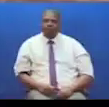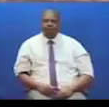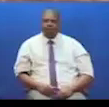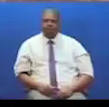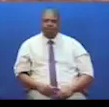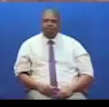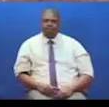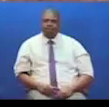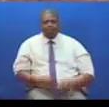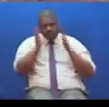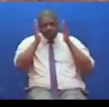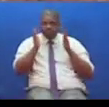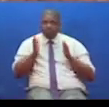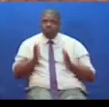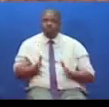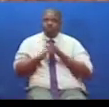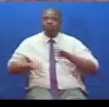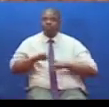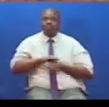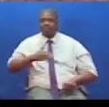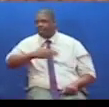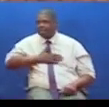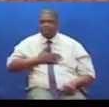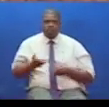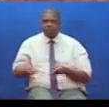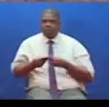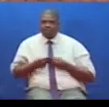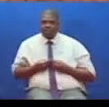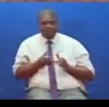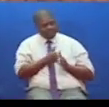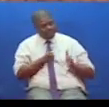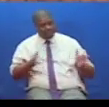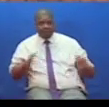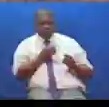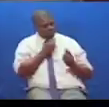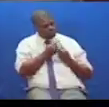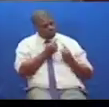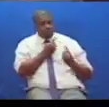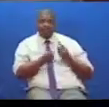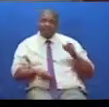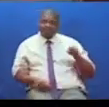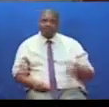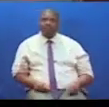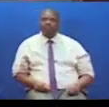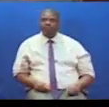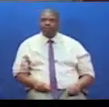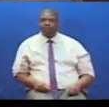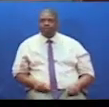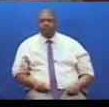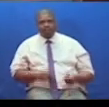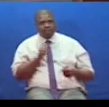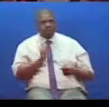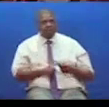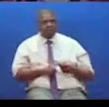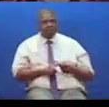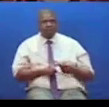Mheshimiwa Mwenyekiti, asante kwa kunipatia nafasi ya kuongea. Nianze kwanza kwa kusema